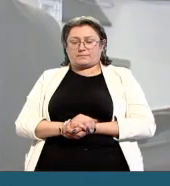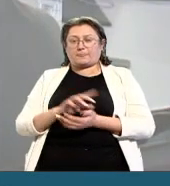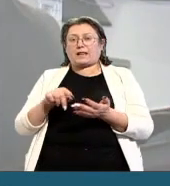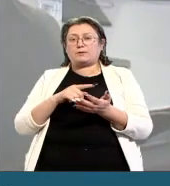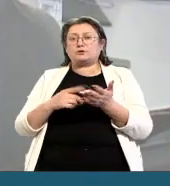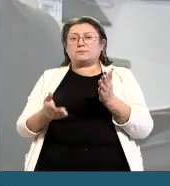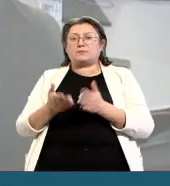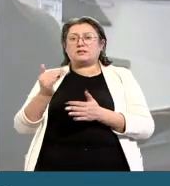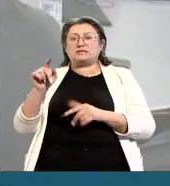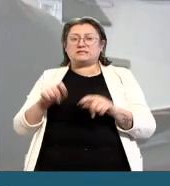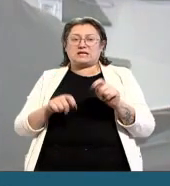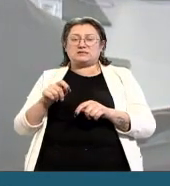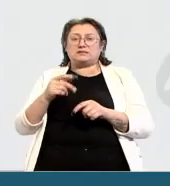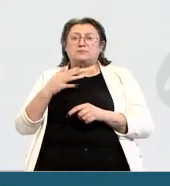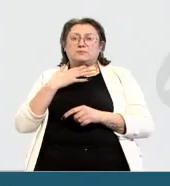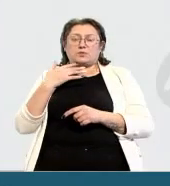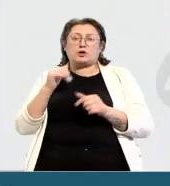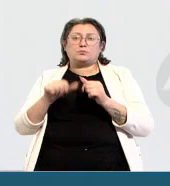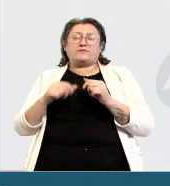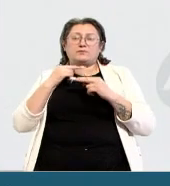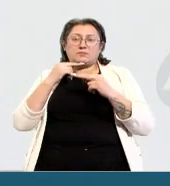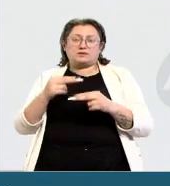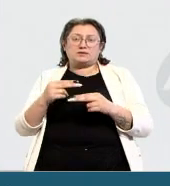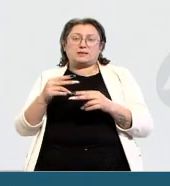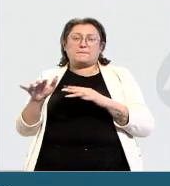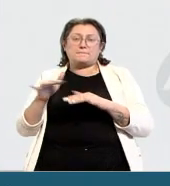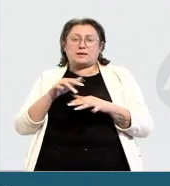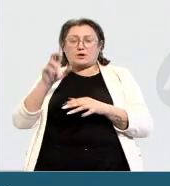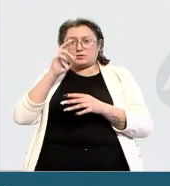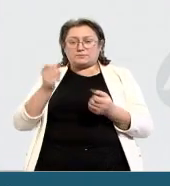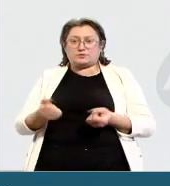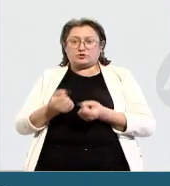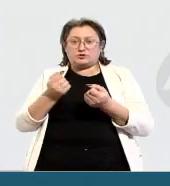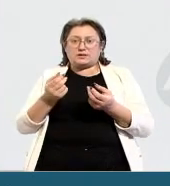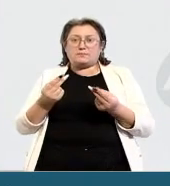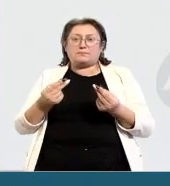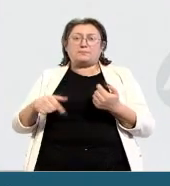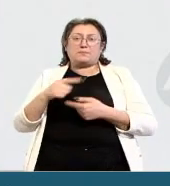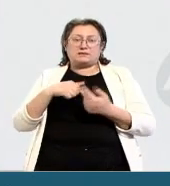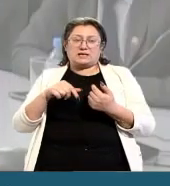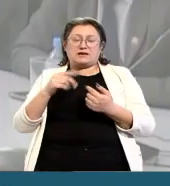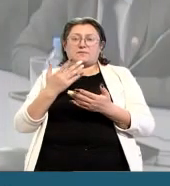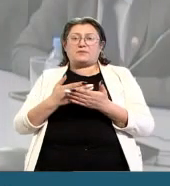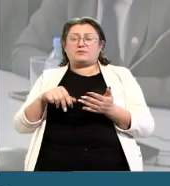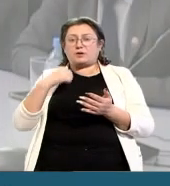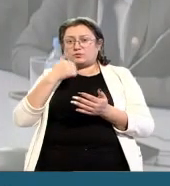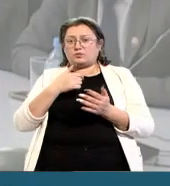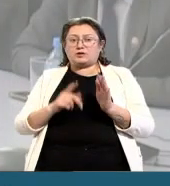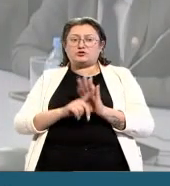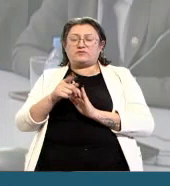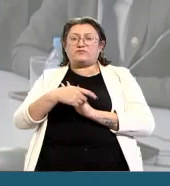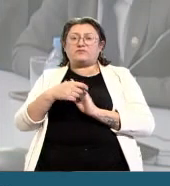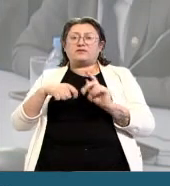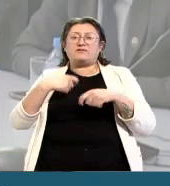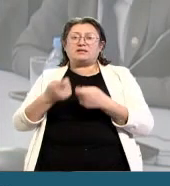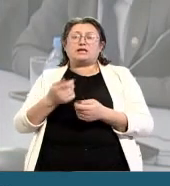Вопросов, что поднимают на заседании, немало. Особое внимание уделили мерам государственной поддержки предпринимателей. К примеру, в этом году в стране начали выдавать